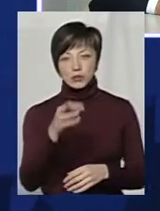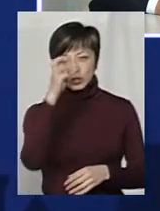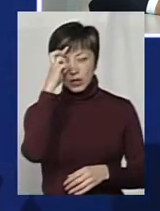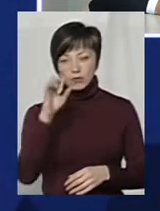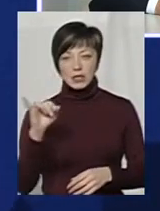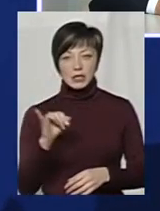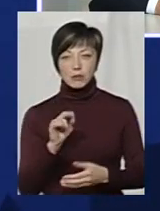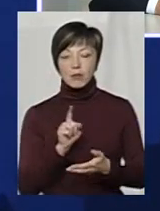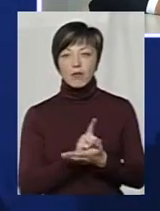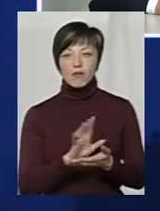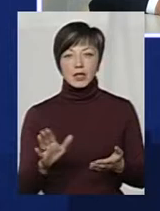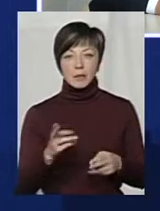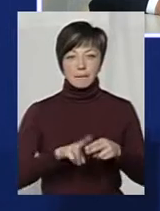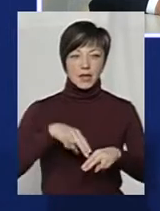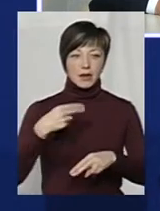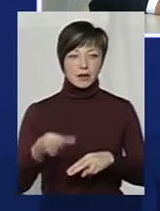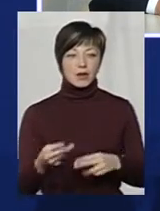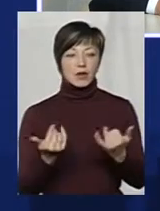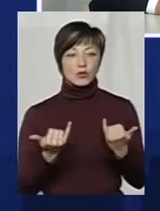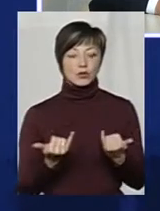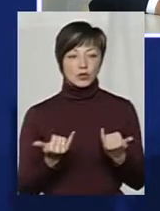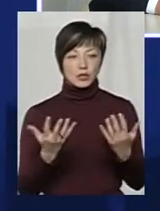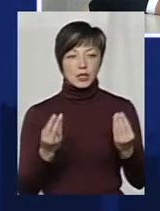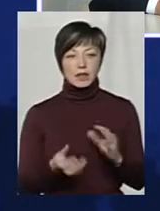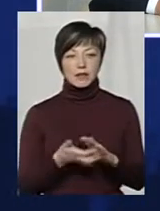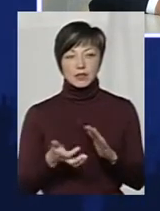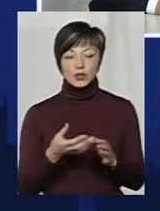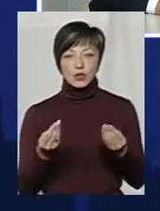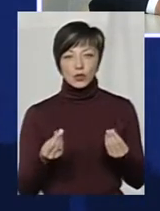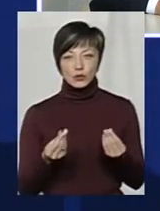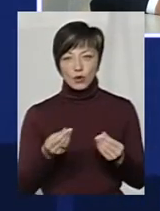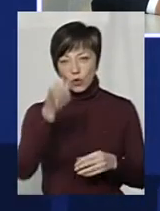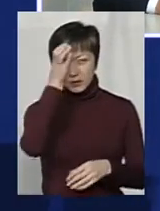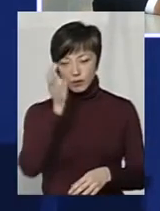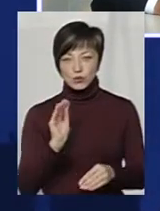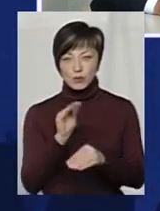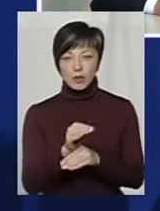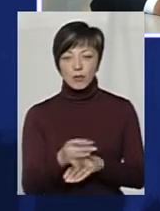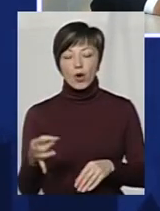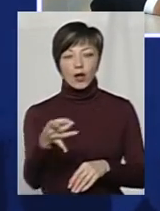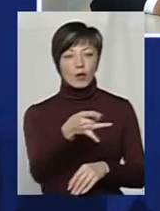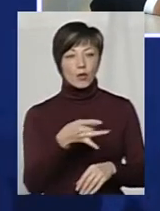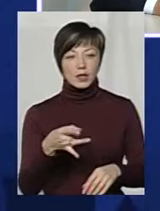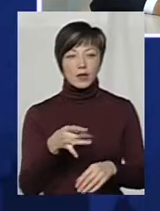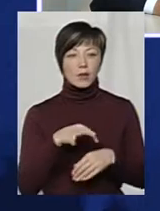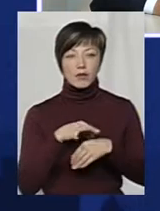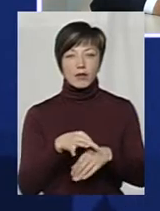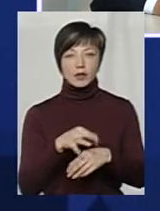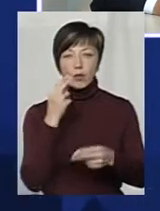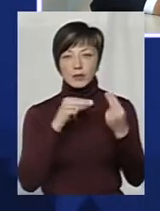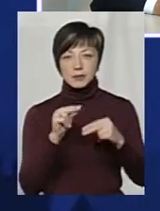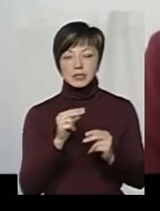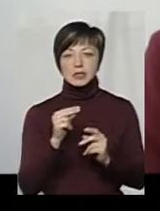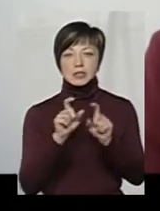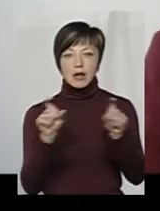І не повинні ми перекривати на сьогоднішній день невистачання коштів освітньої субвенції по тих регіонах, які не провели оптимізацію